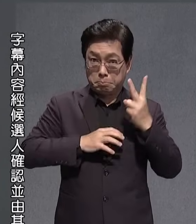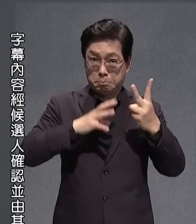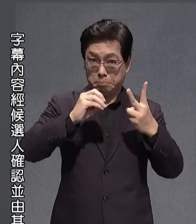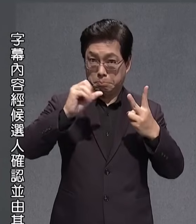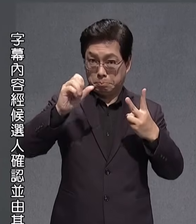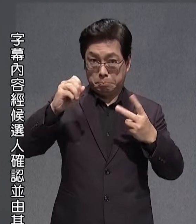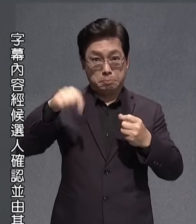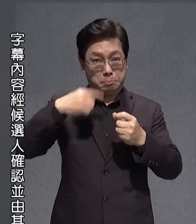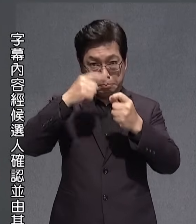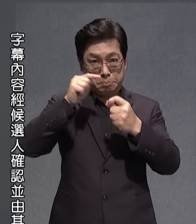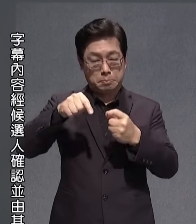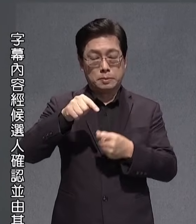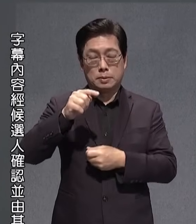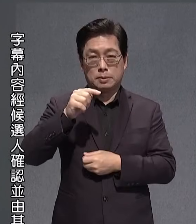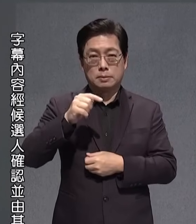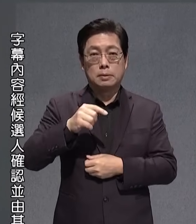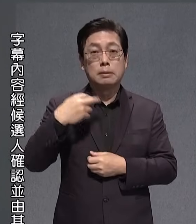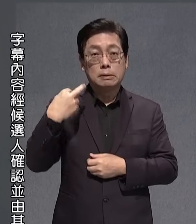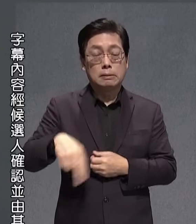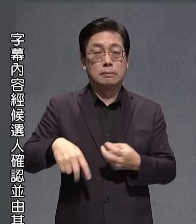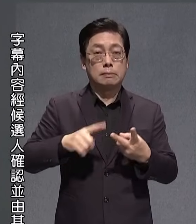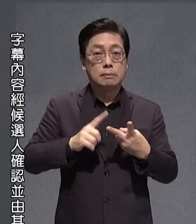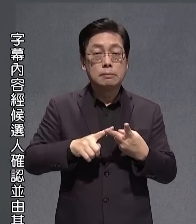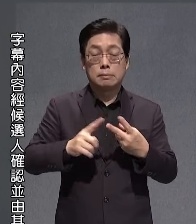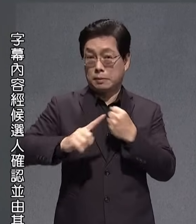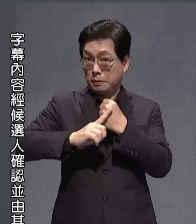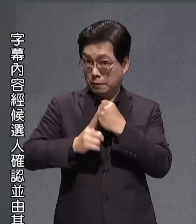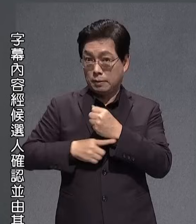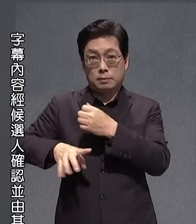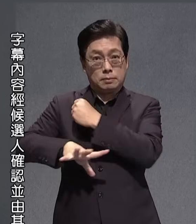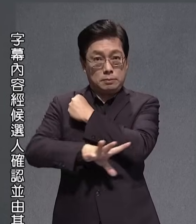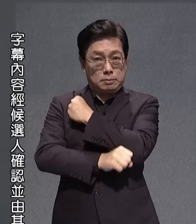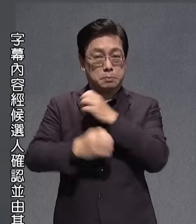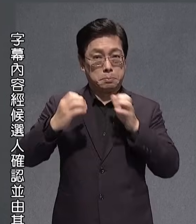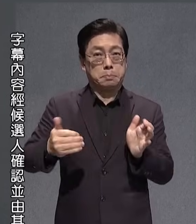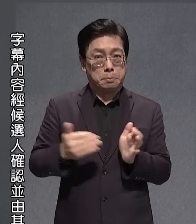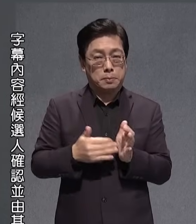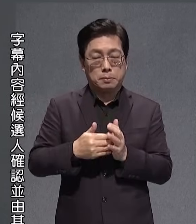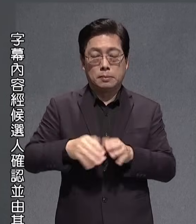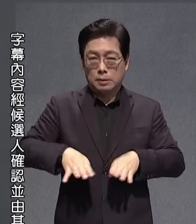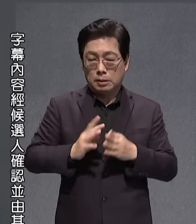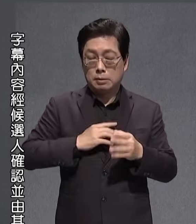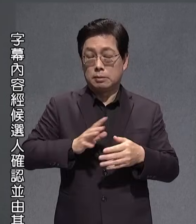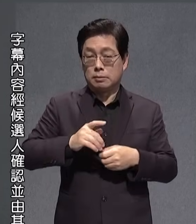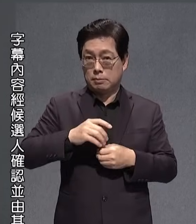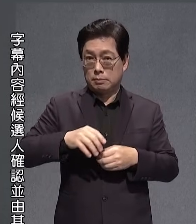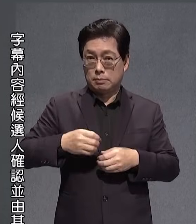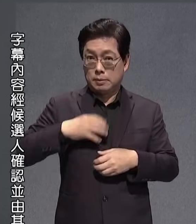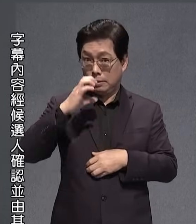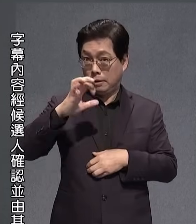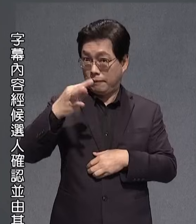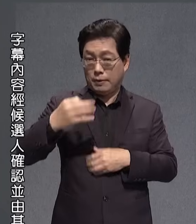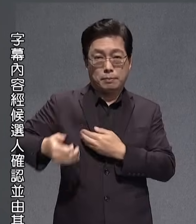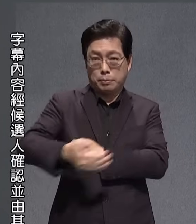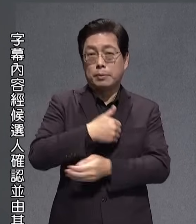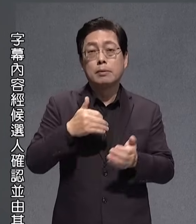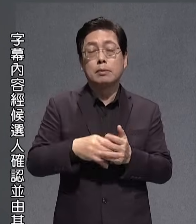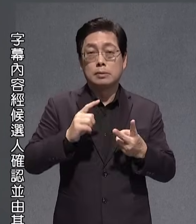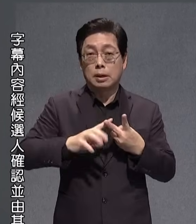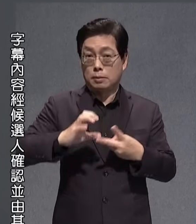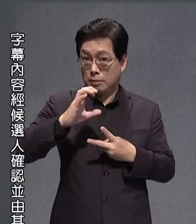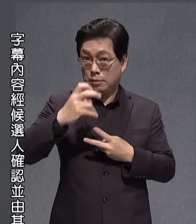型的目标，那么同时也提供了法治的基础来课征碳费，同时呢也已经有碳盘